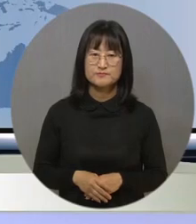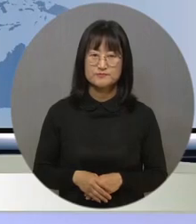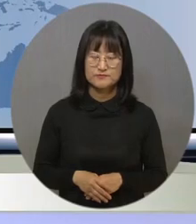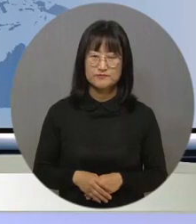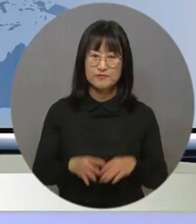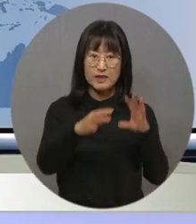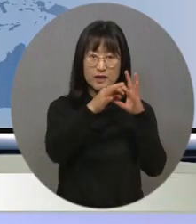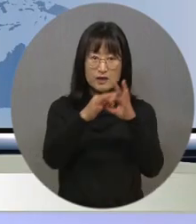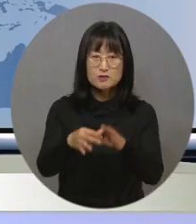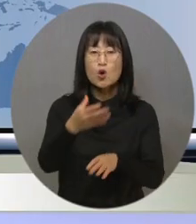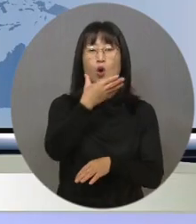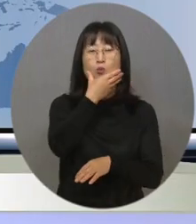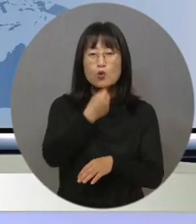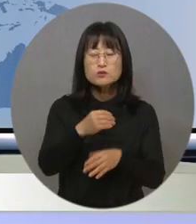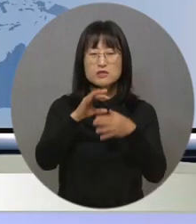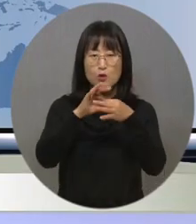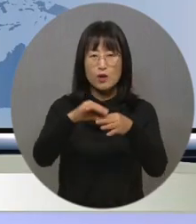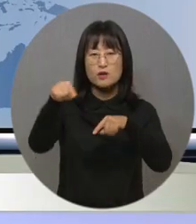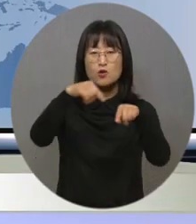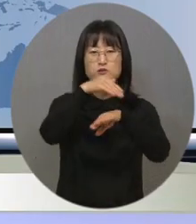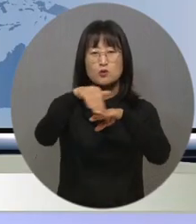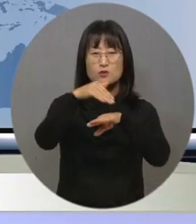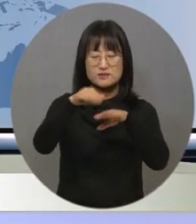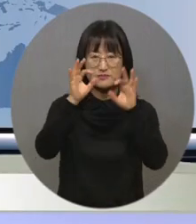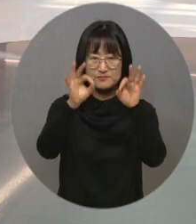이어서 복지계 정책 소식 만나보겠습니다.